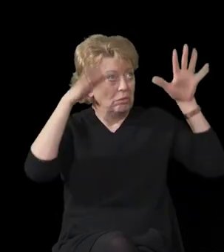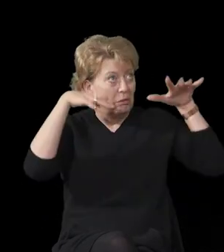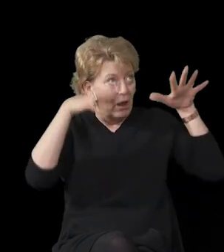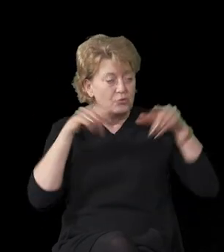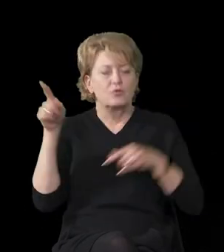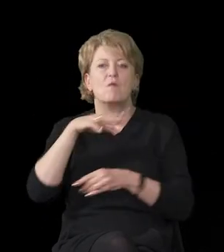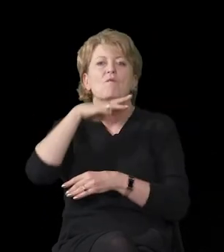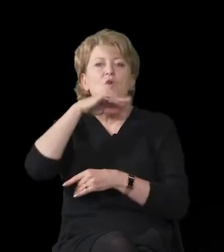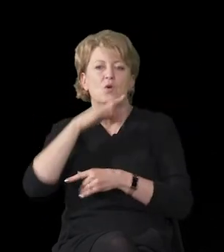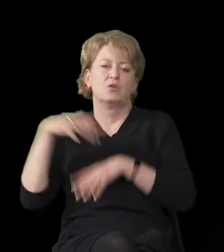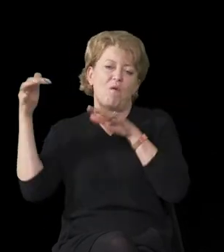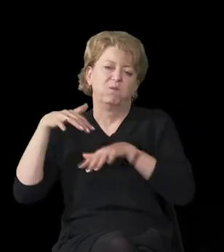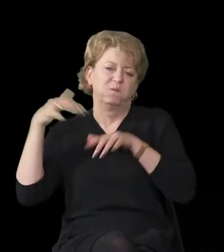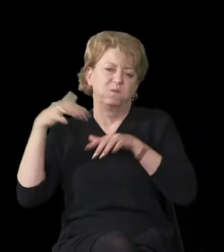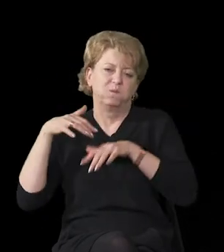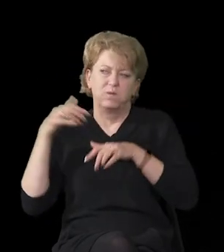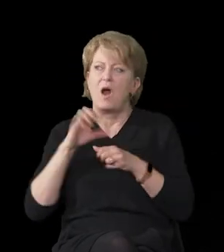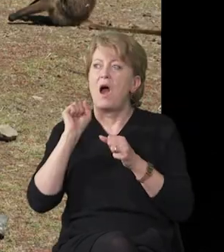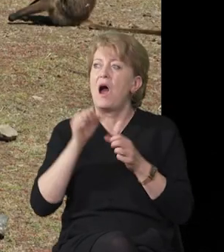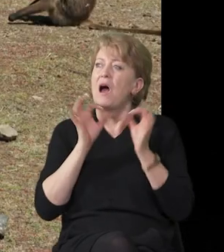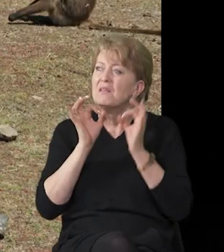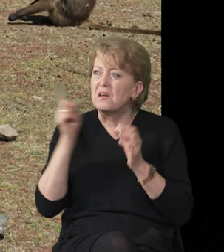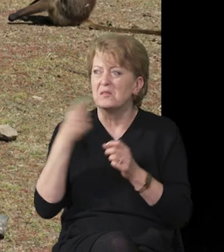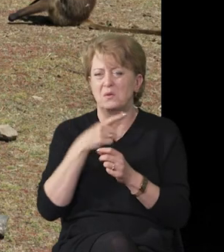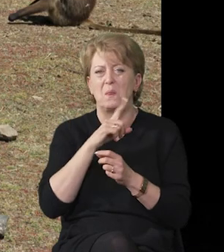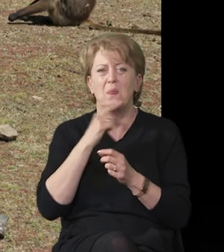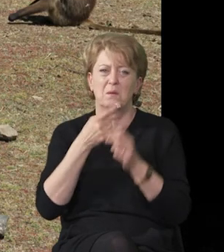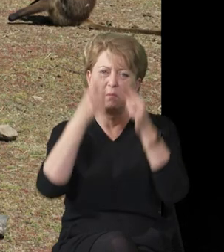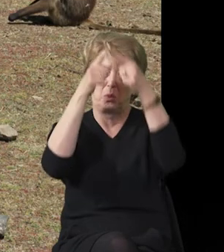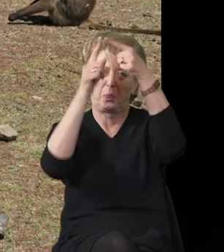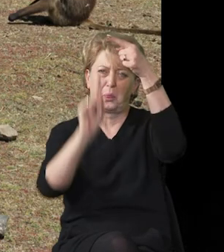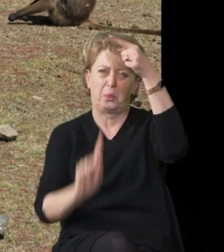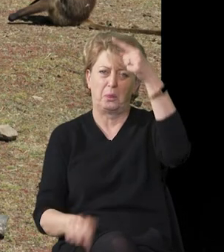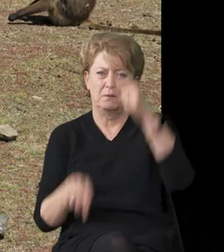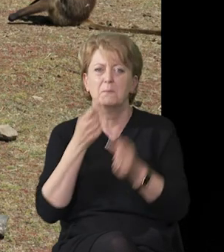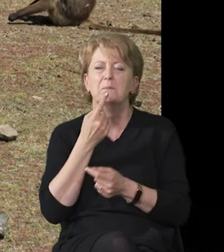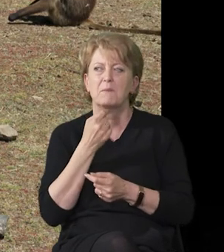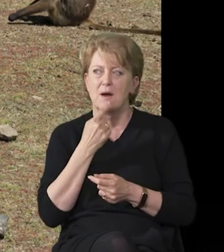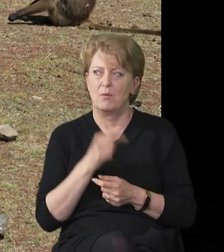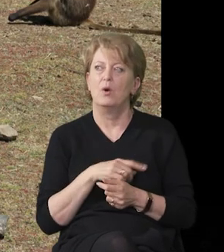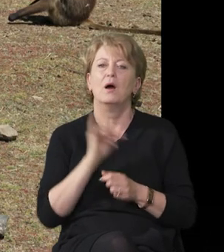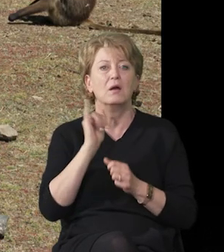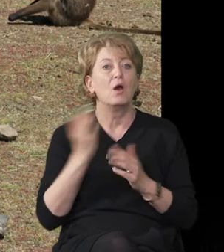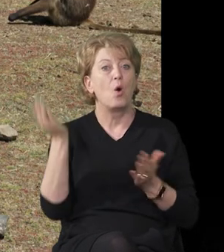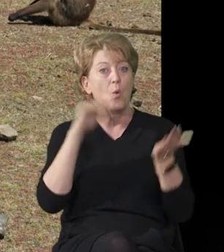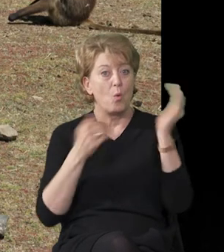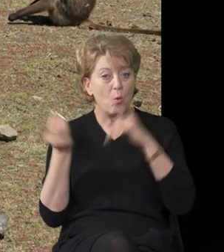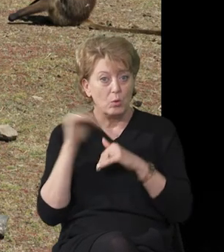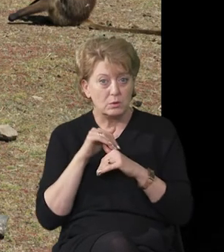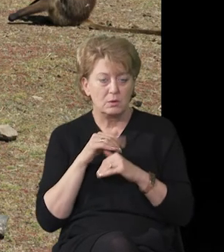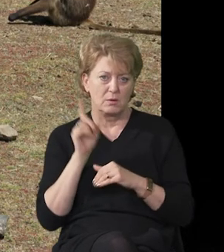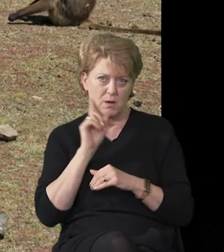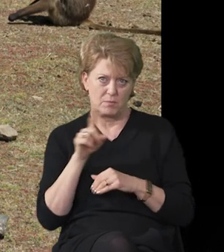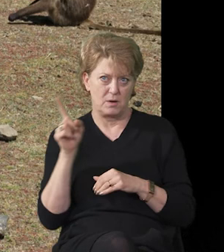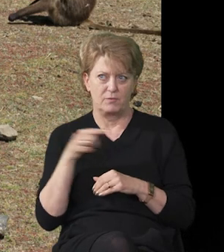wody. Teraz to była taka cieniutka stróżka. Natomiast góry Semien są domem bardzo licznych